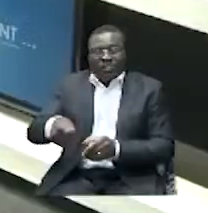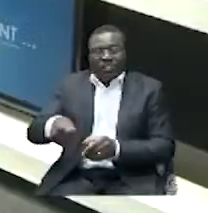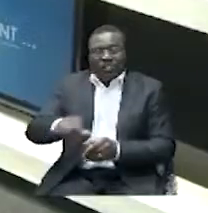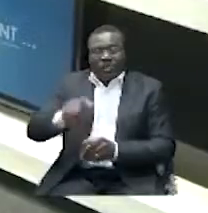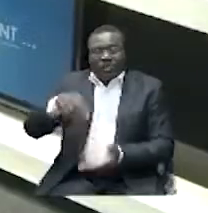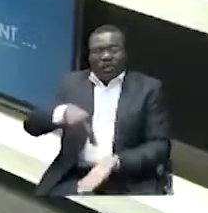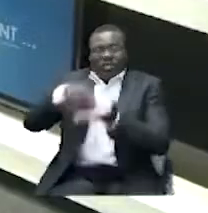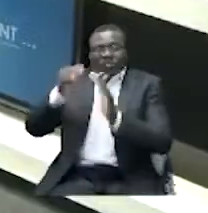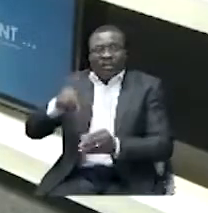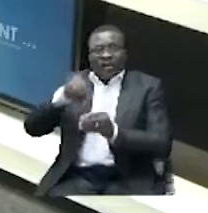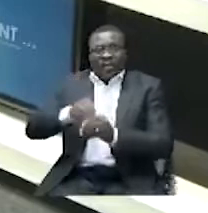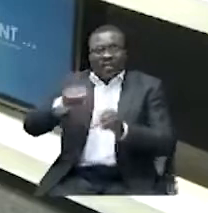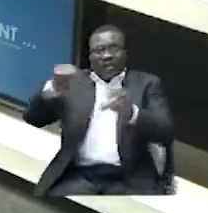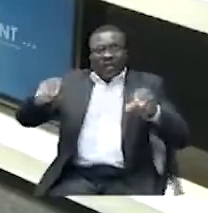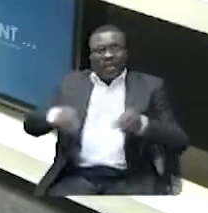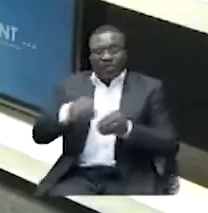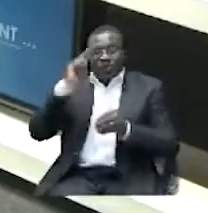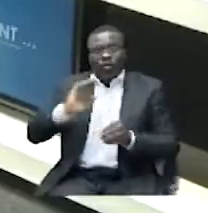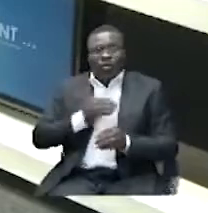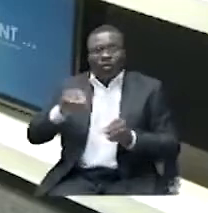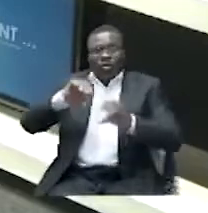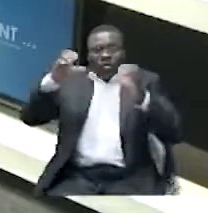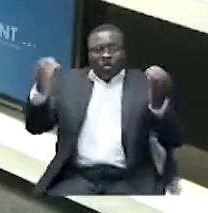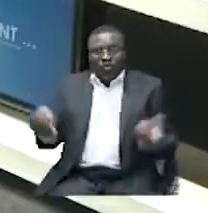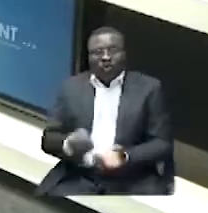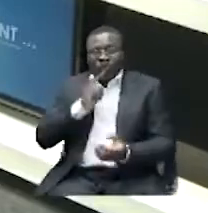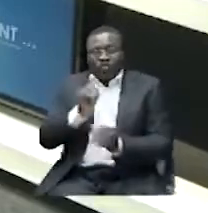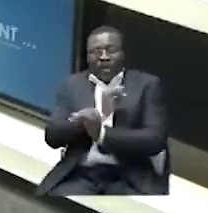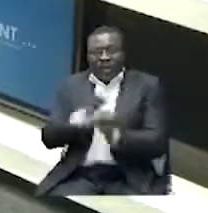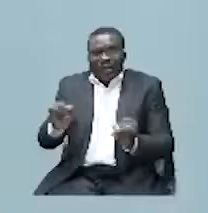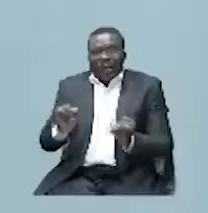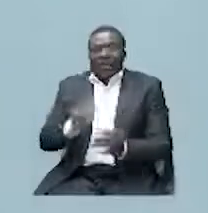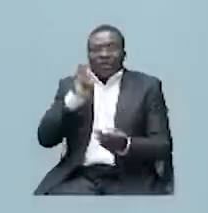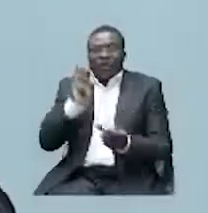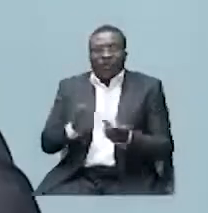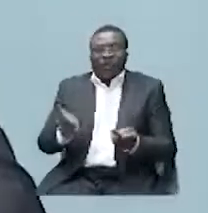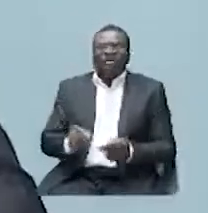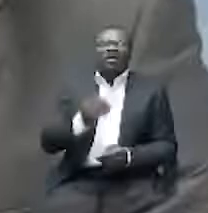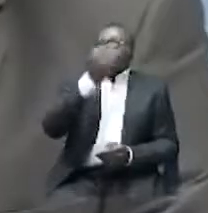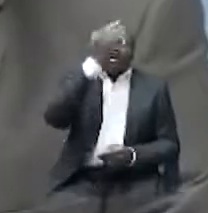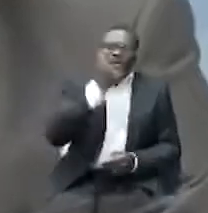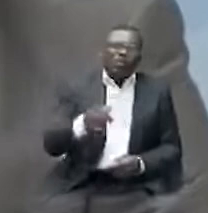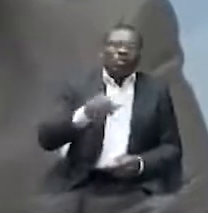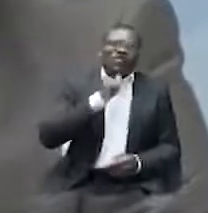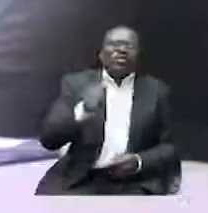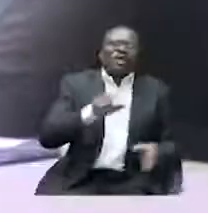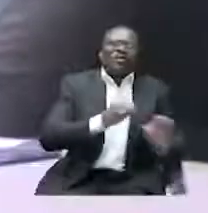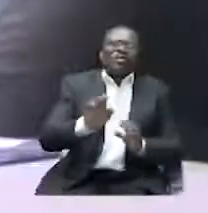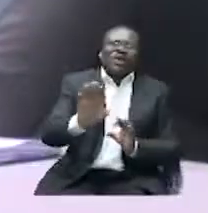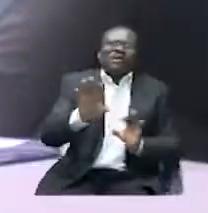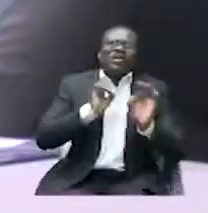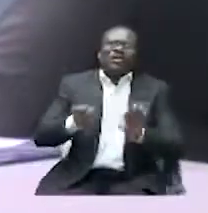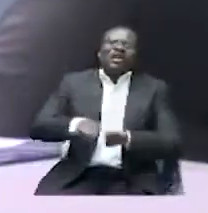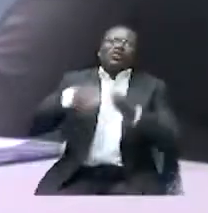les représentants au sein de la Cour pour que notre Cour soit une Cour indépendante, efficace. Patrice Talon, pourquoi vous n'avez pas fait le choix